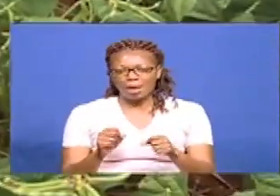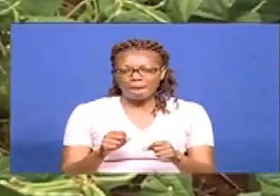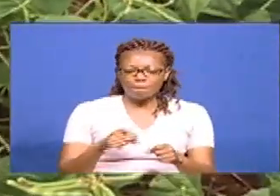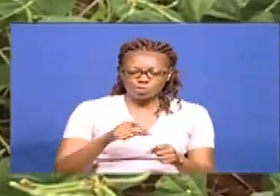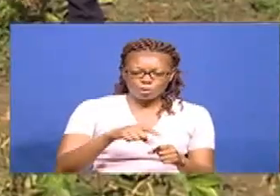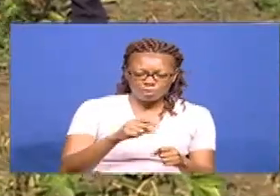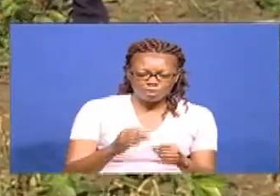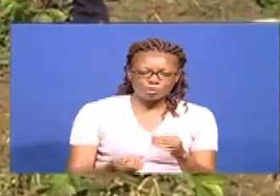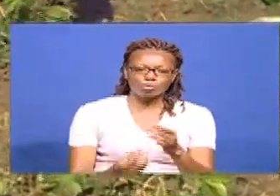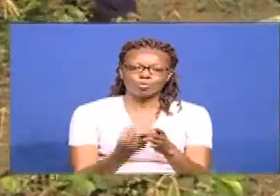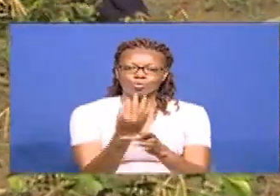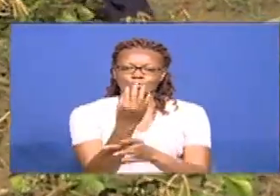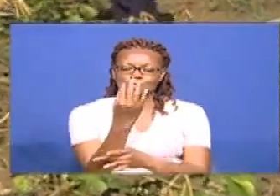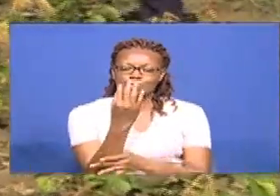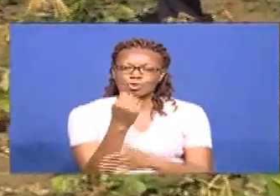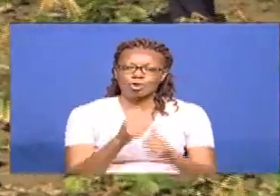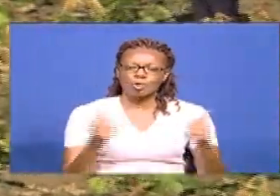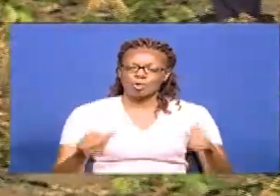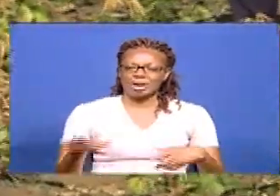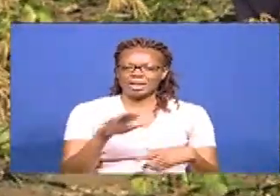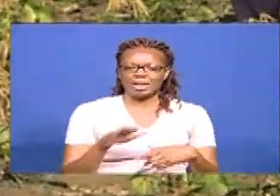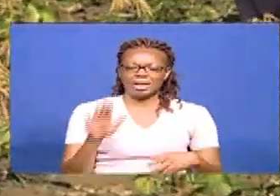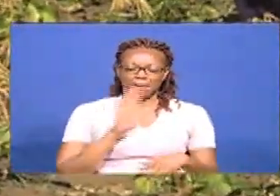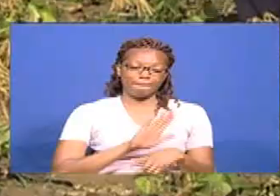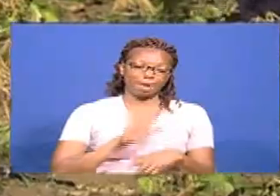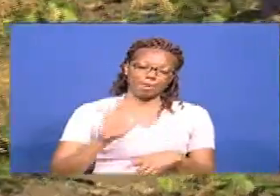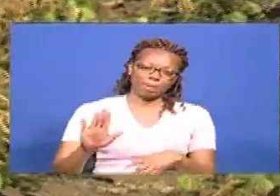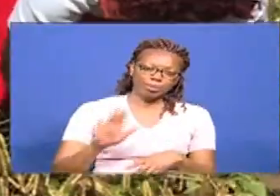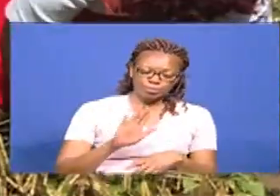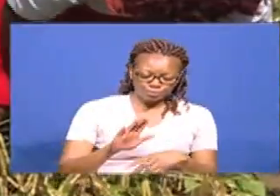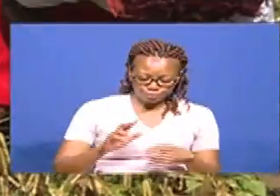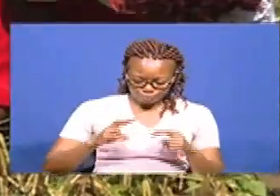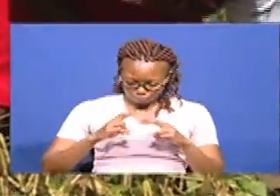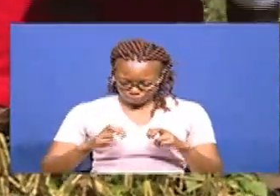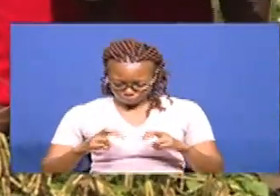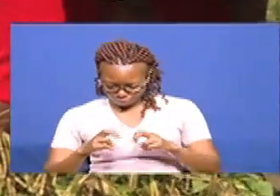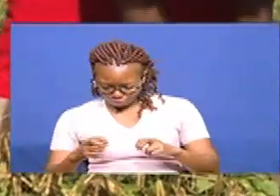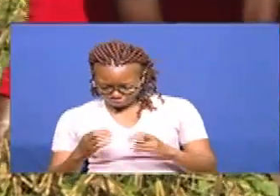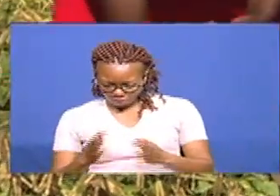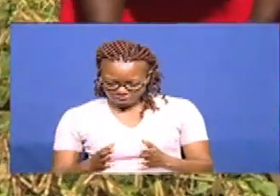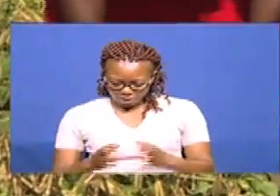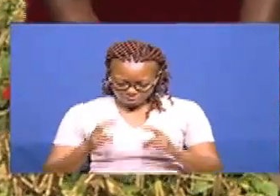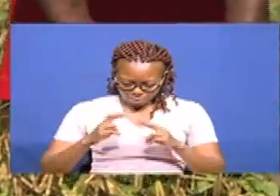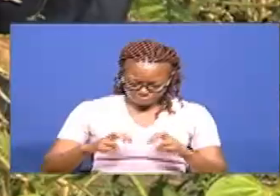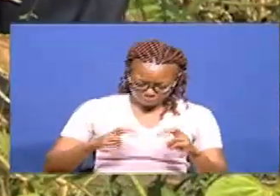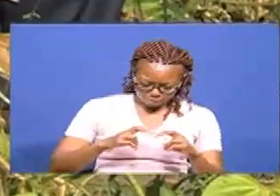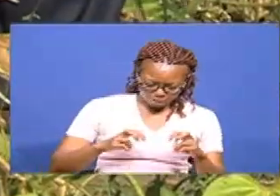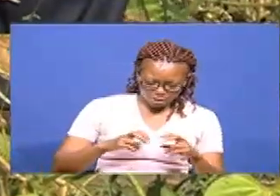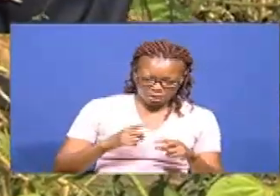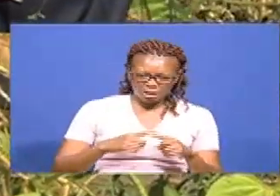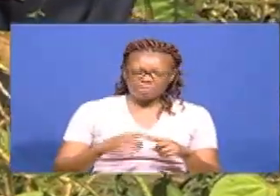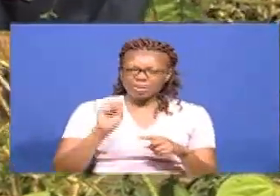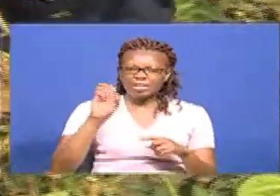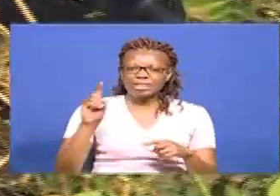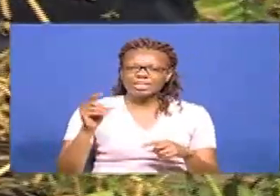joto na jua kali. Licha ya juhudi zao za kilimo, ile mbegu ambayo baadhi ya wakulima hupanda,